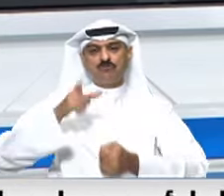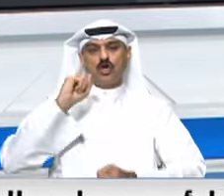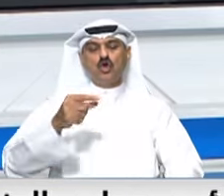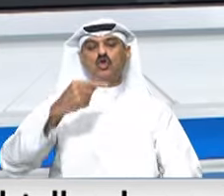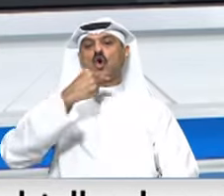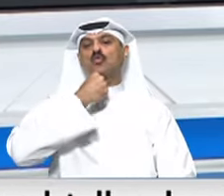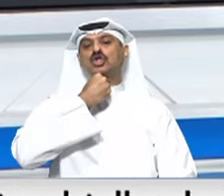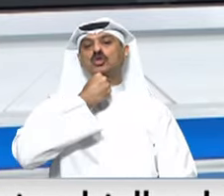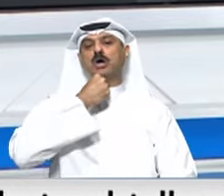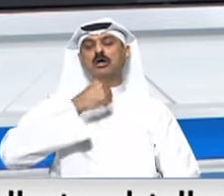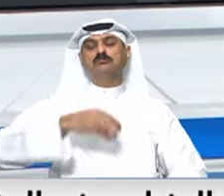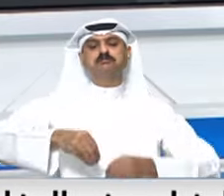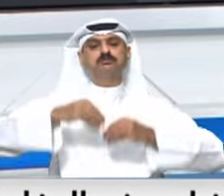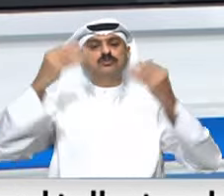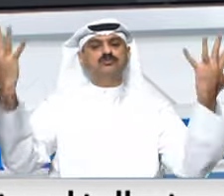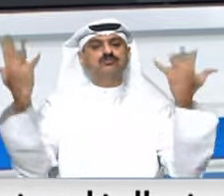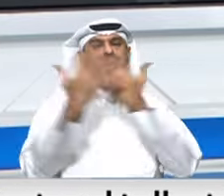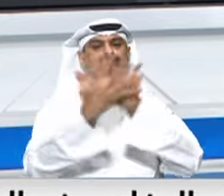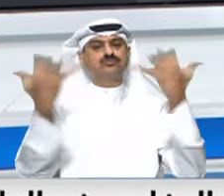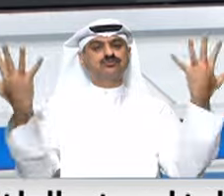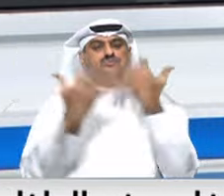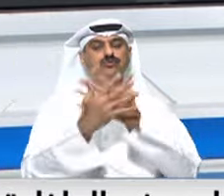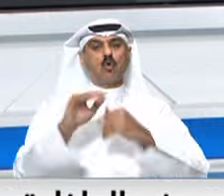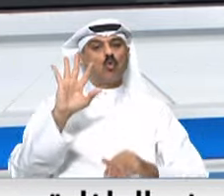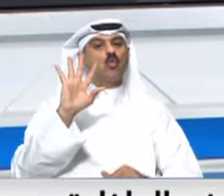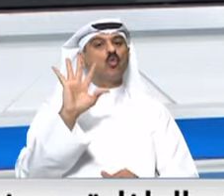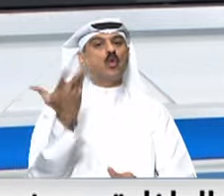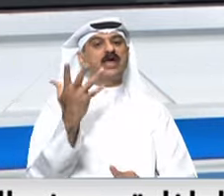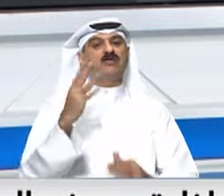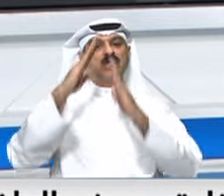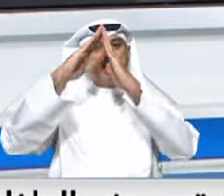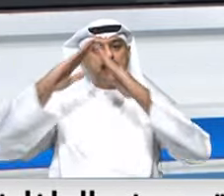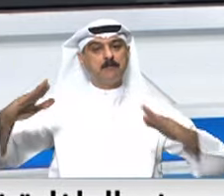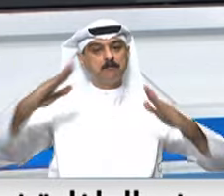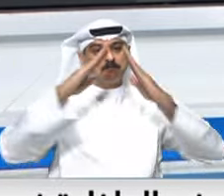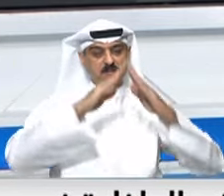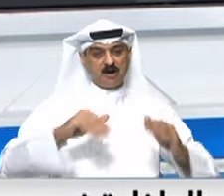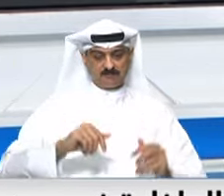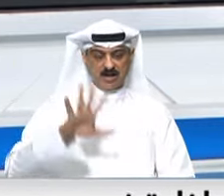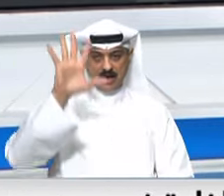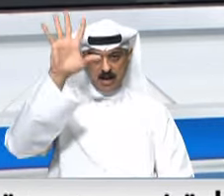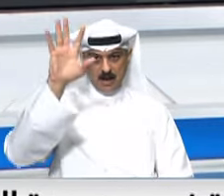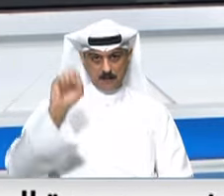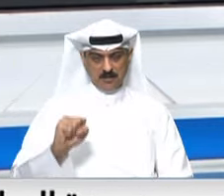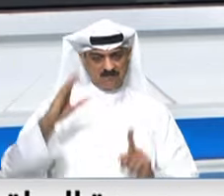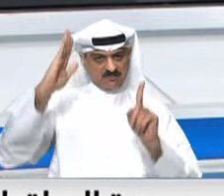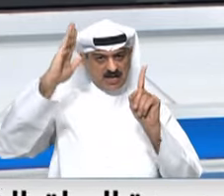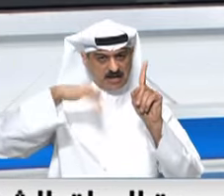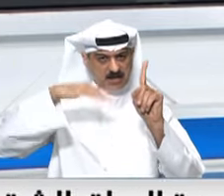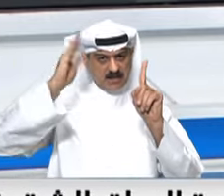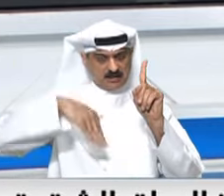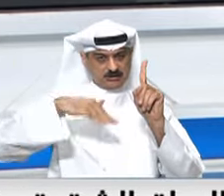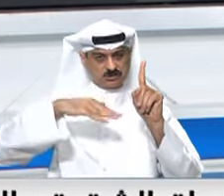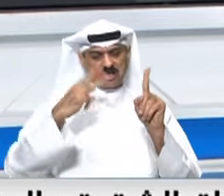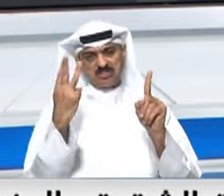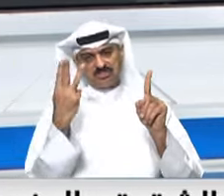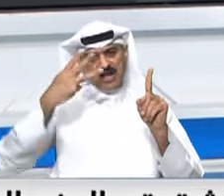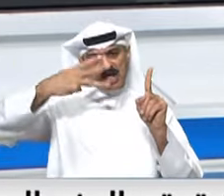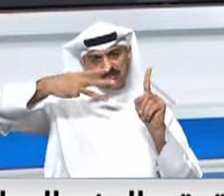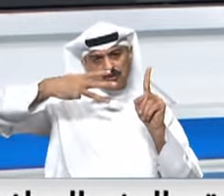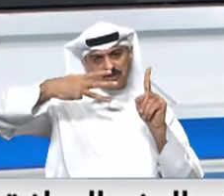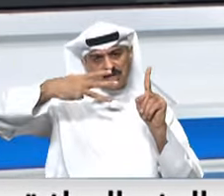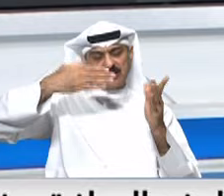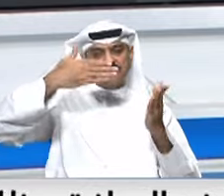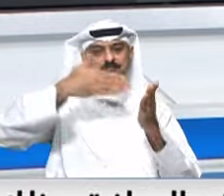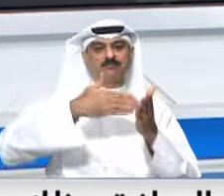وفرص لغبار مثار خاصه على المناطق الصحراويه والمكشوفه وايضا اجواء حاره خلال المساء درجات الحراره الصغرى تتراوح ما بين ال 33